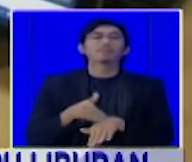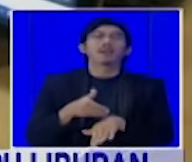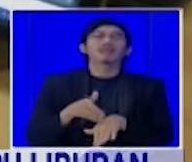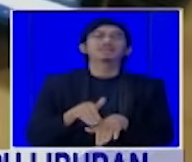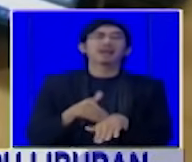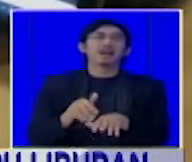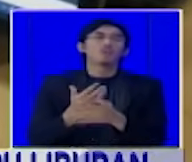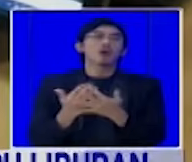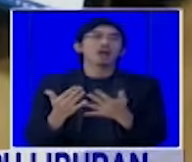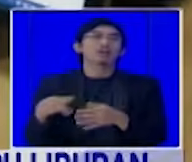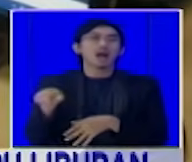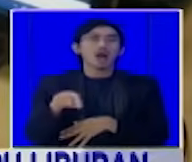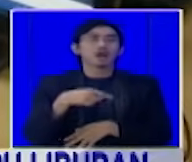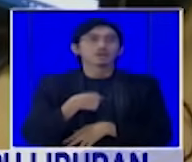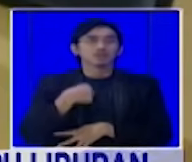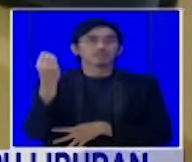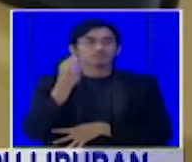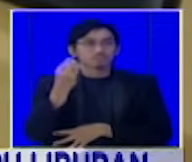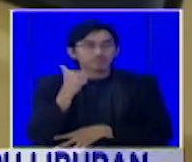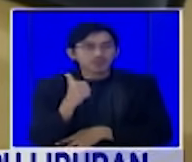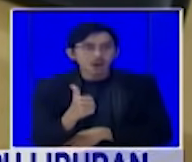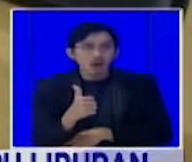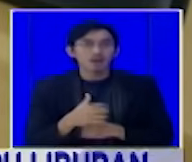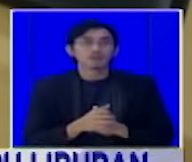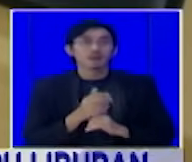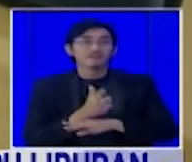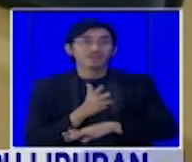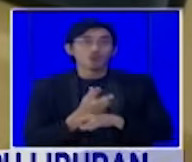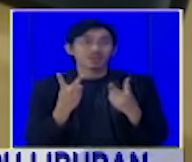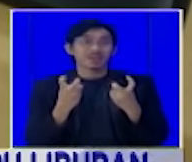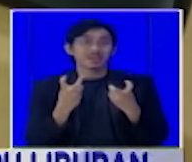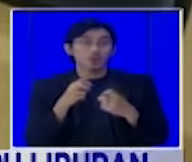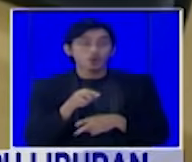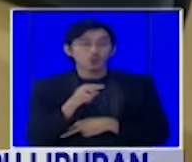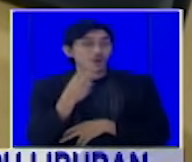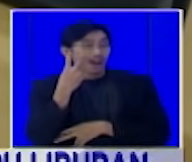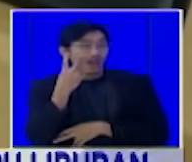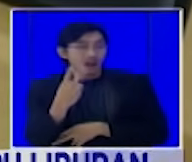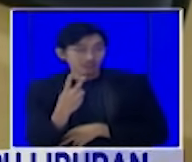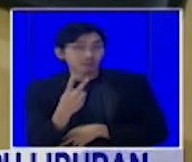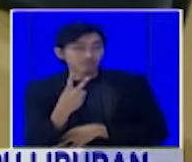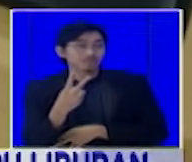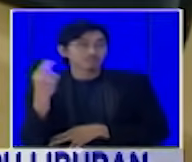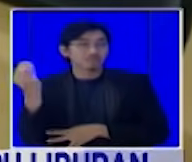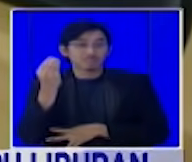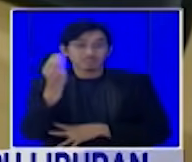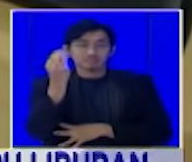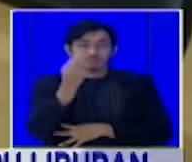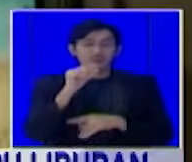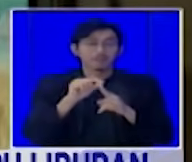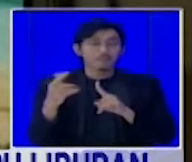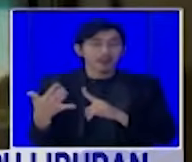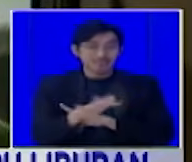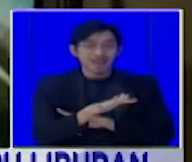Hal ini terlihat dalam rekaman video yang diunggah akun TikToknya, Dede Rohana tampak tengah menikmati liburan di salah satu objek wisata di pantai yang